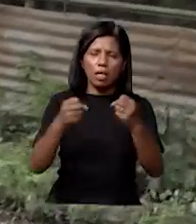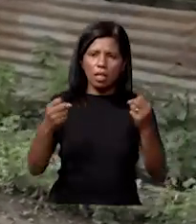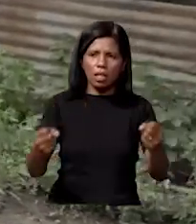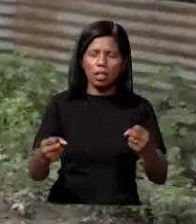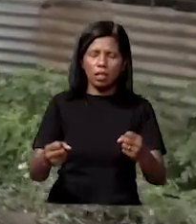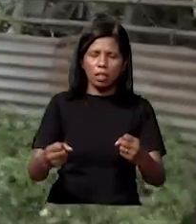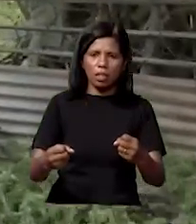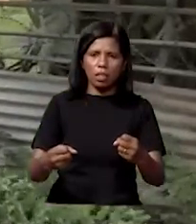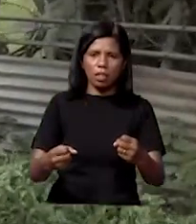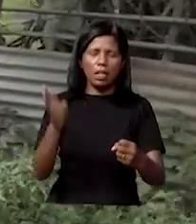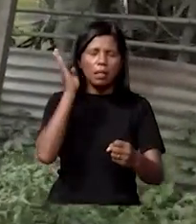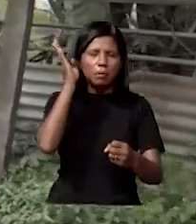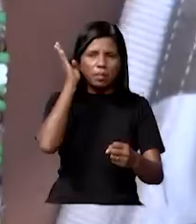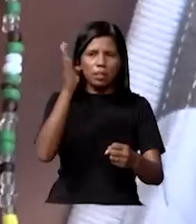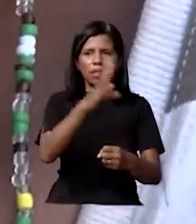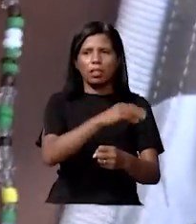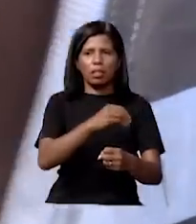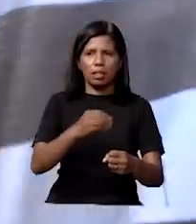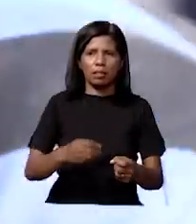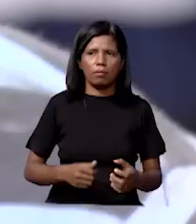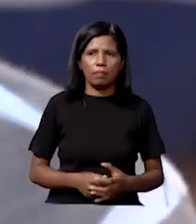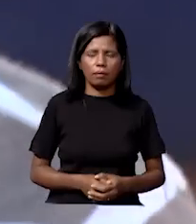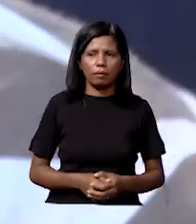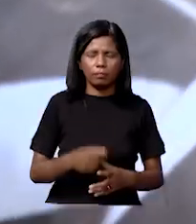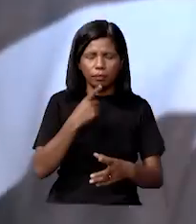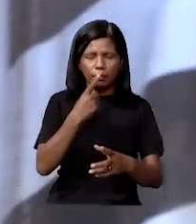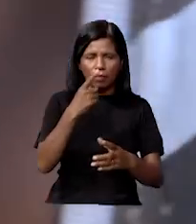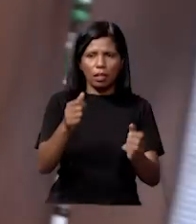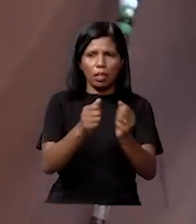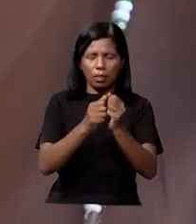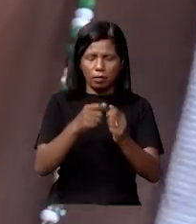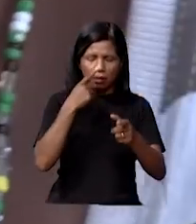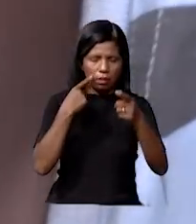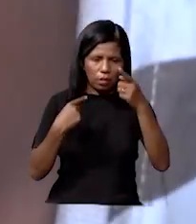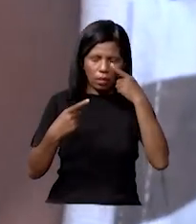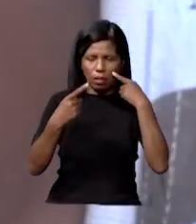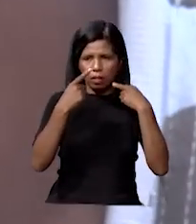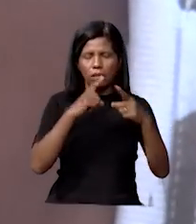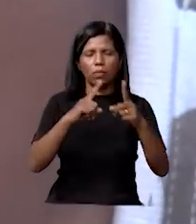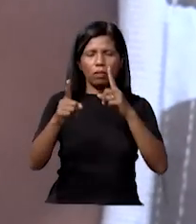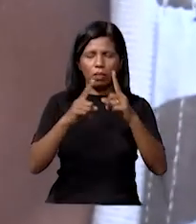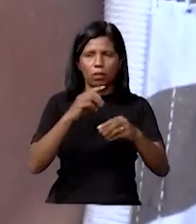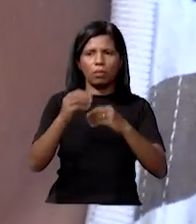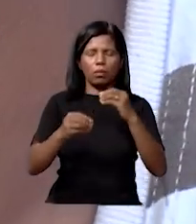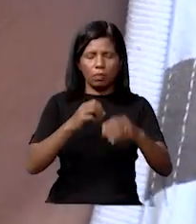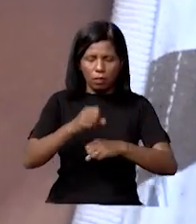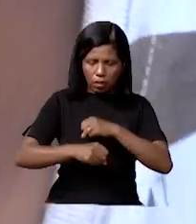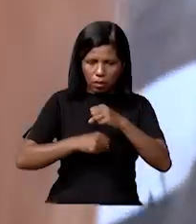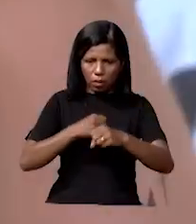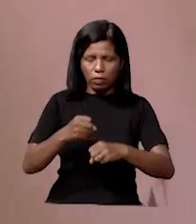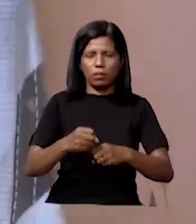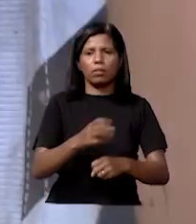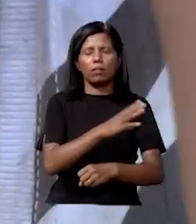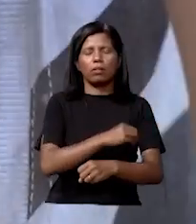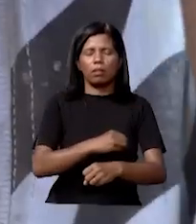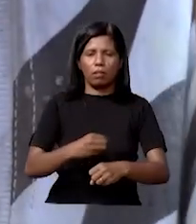sarbeza sirne. Inan faluk ne, hamunu matam bien banyira konta sai kono baterus no susar.